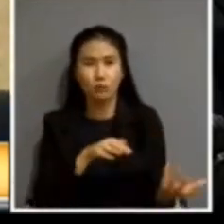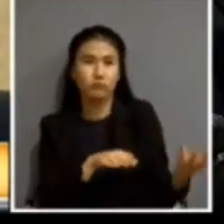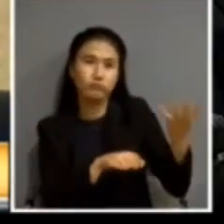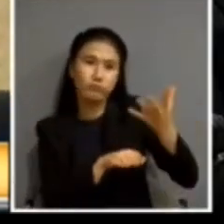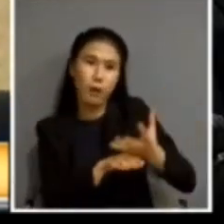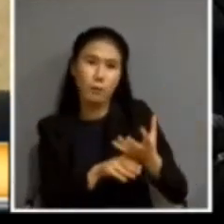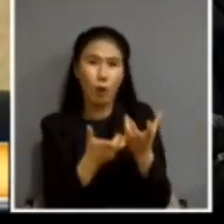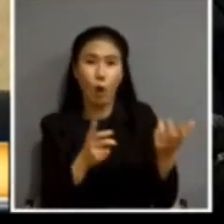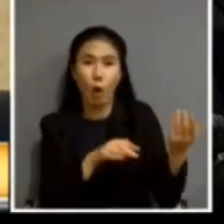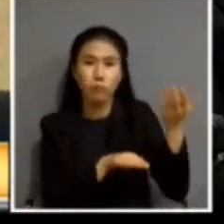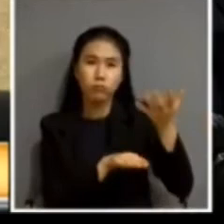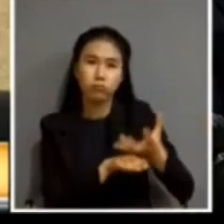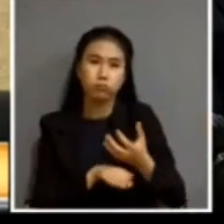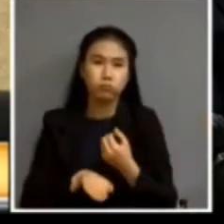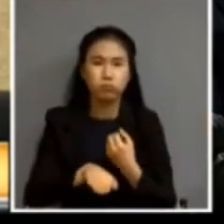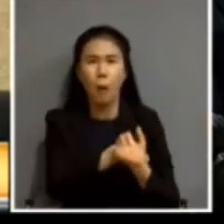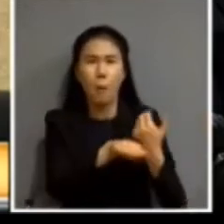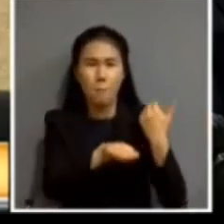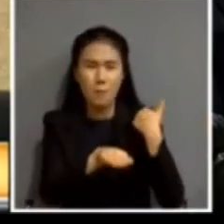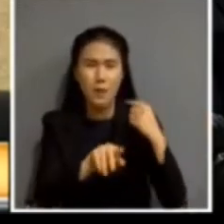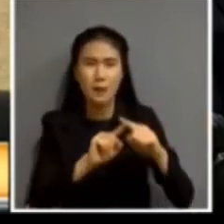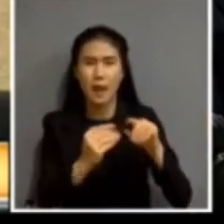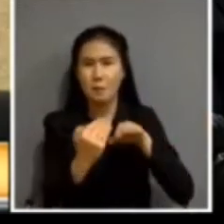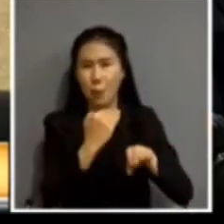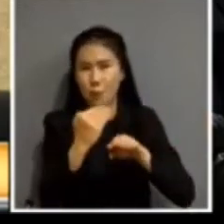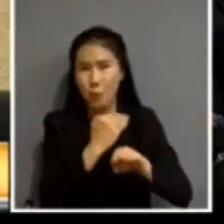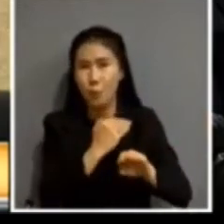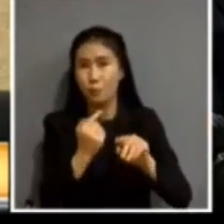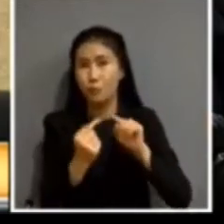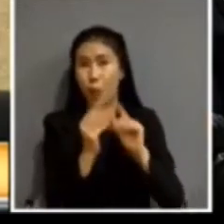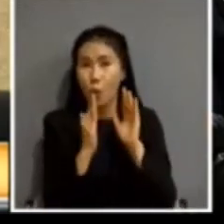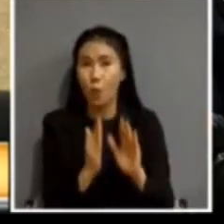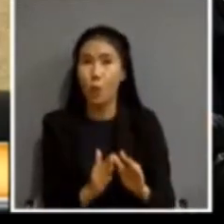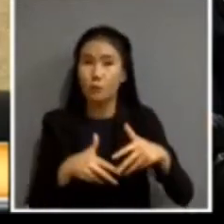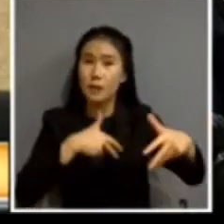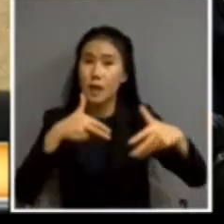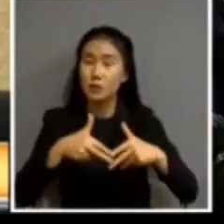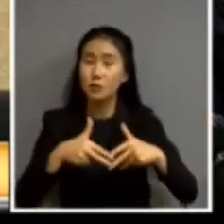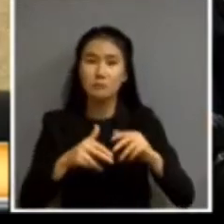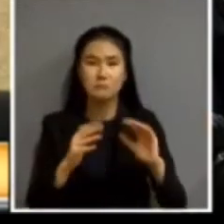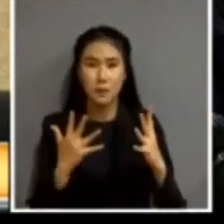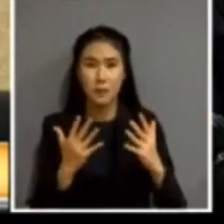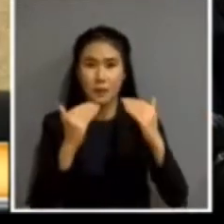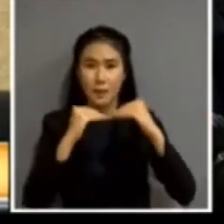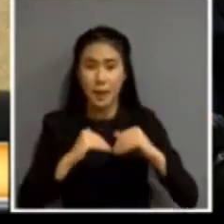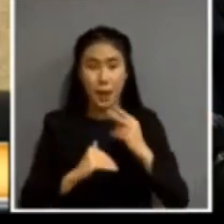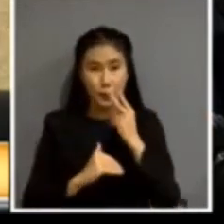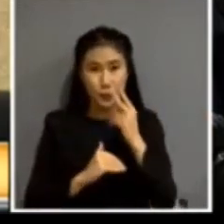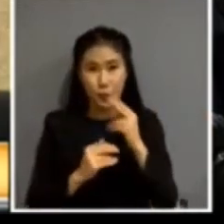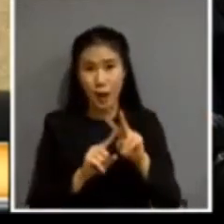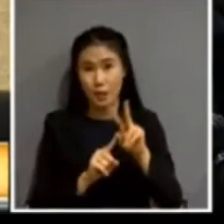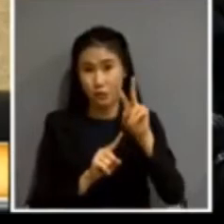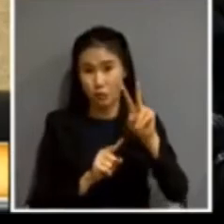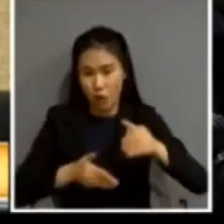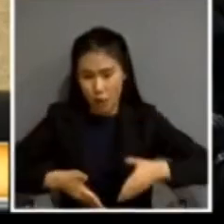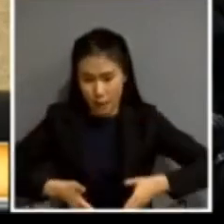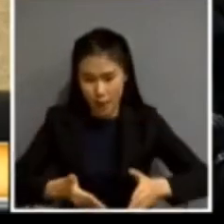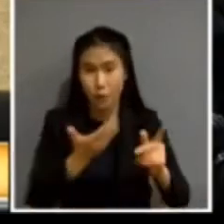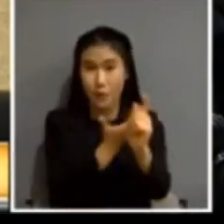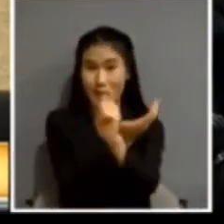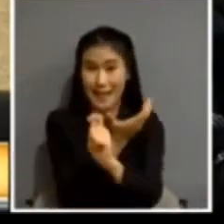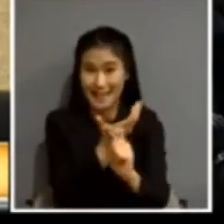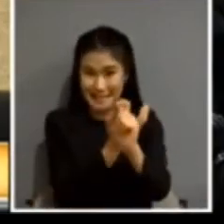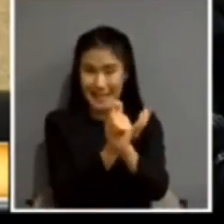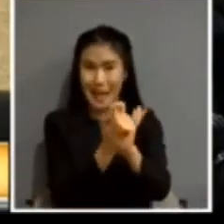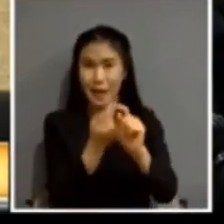ไม่มีการสัญจรสำหรับคนเดินทางสองมีถนนเอเชียหรือเพชรเกษมเป็นสายเดียวครับ